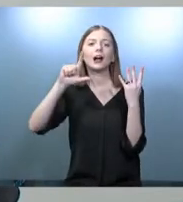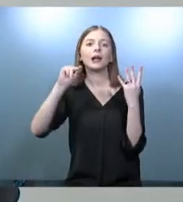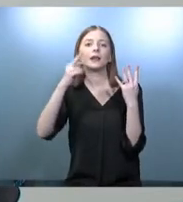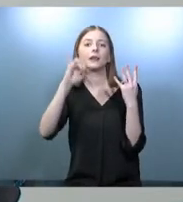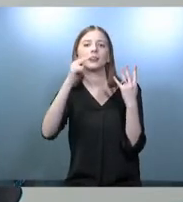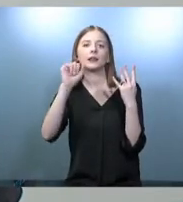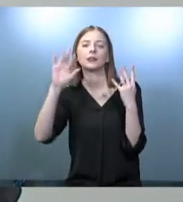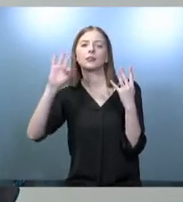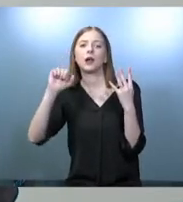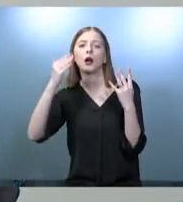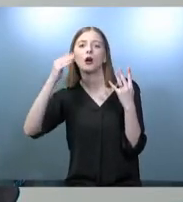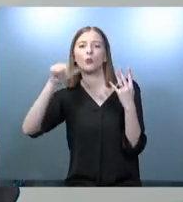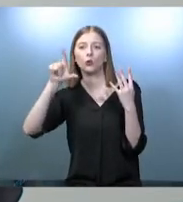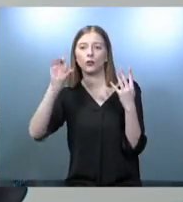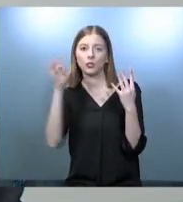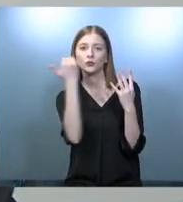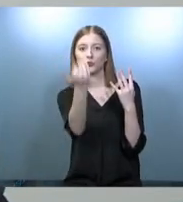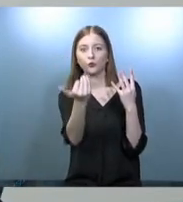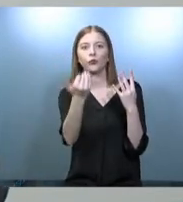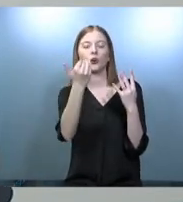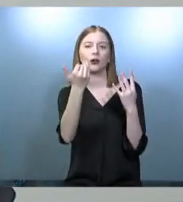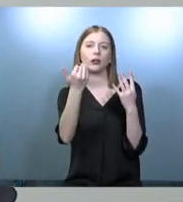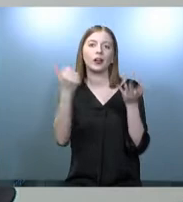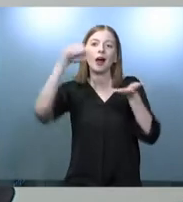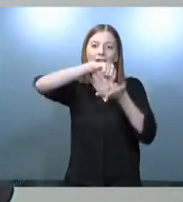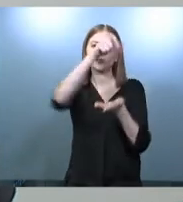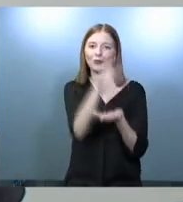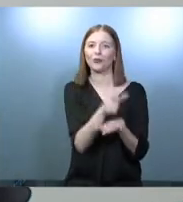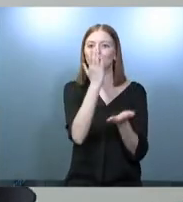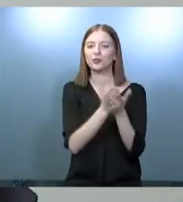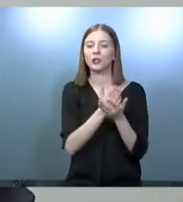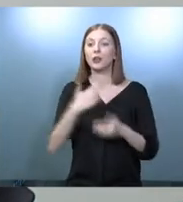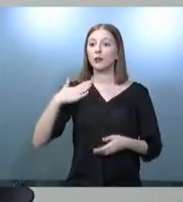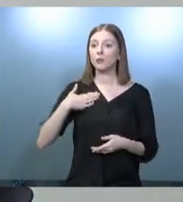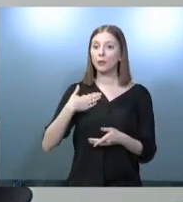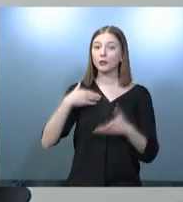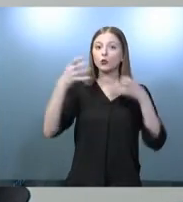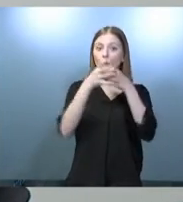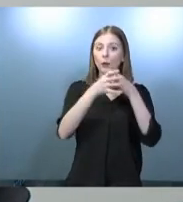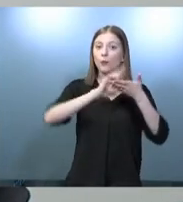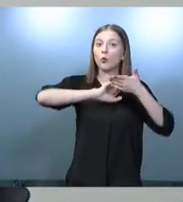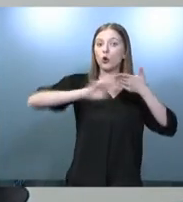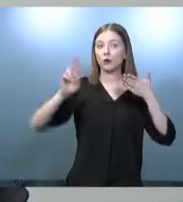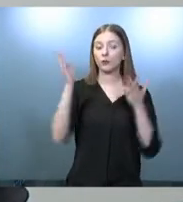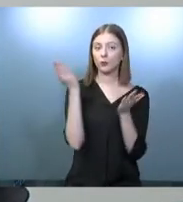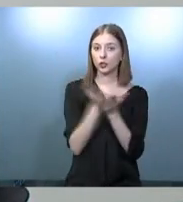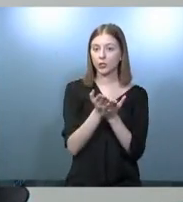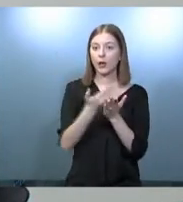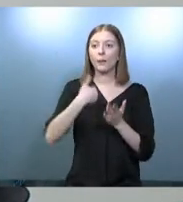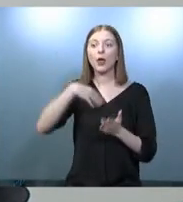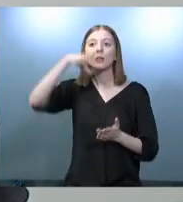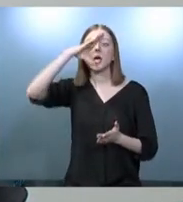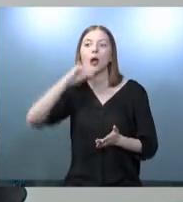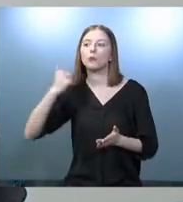sėkmei. Taip, mes turime subūrę profesionalią komandą. Mes mokame išklausyti ir suprasti